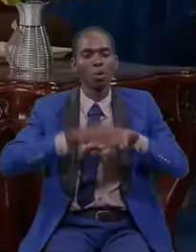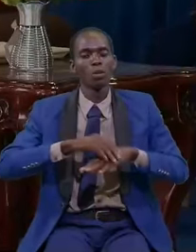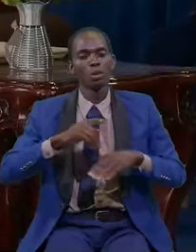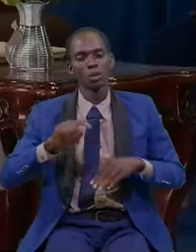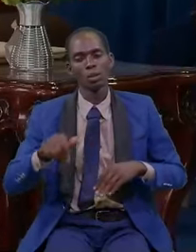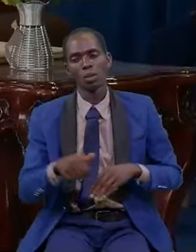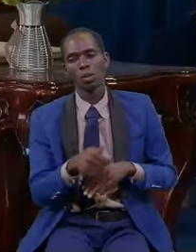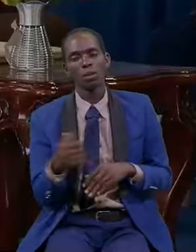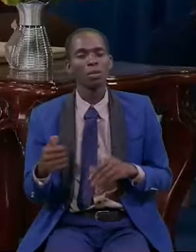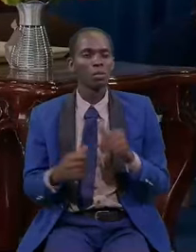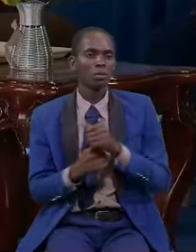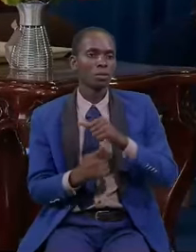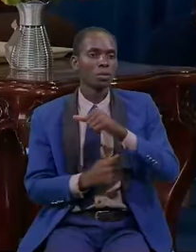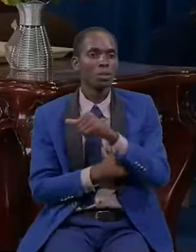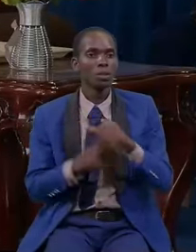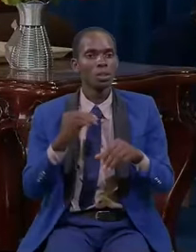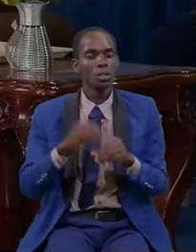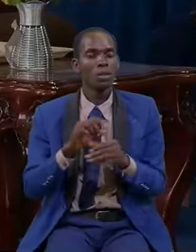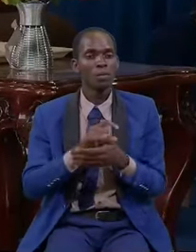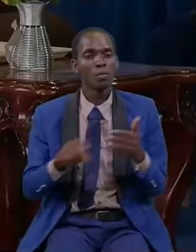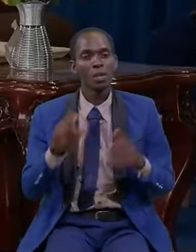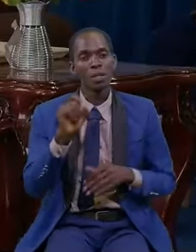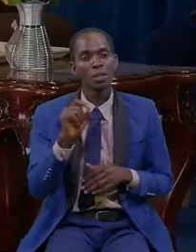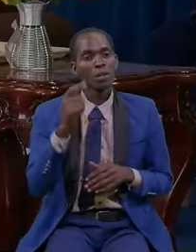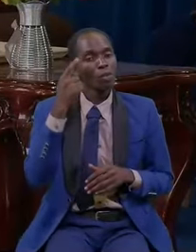dessus. Le verset 11 dit, car